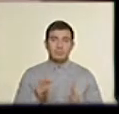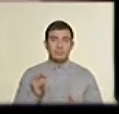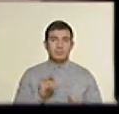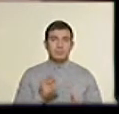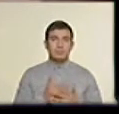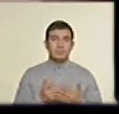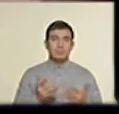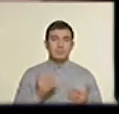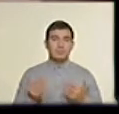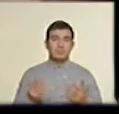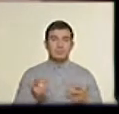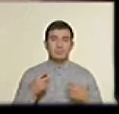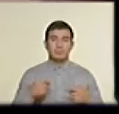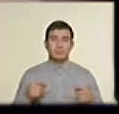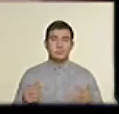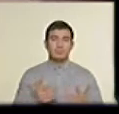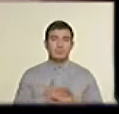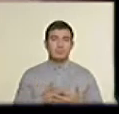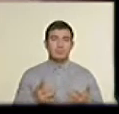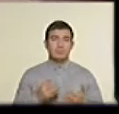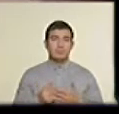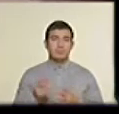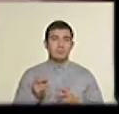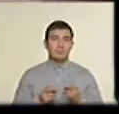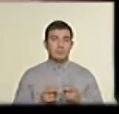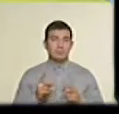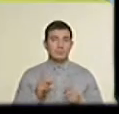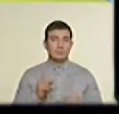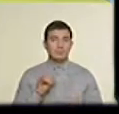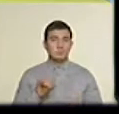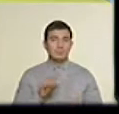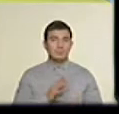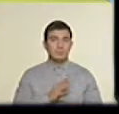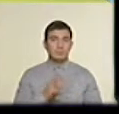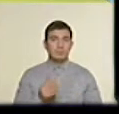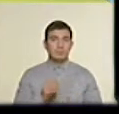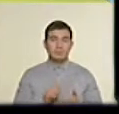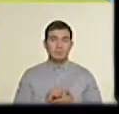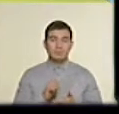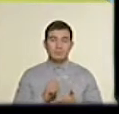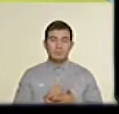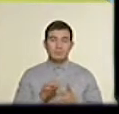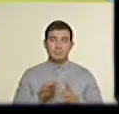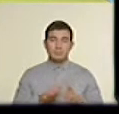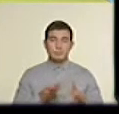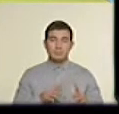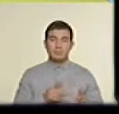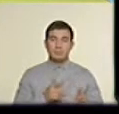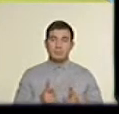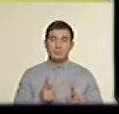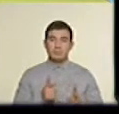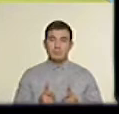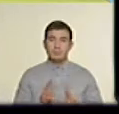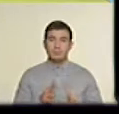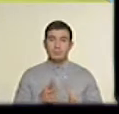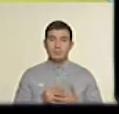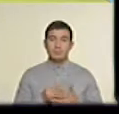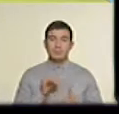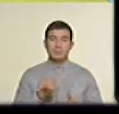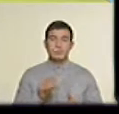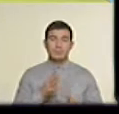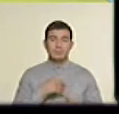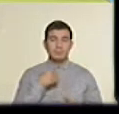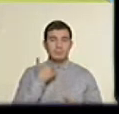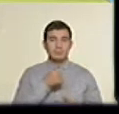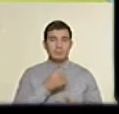va boshqa matbuotchilik korxonasi bo'lgan nashriyot va bosmaxonalarda tayyorlanadi va so'nggi yillarda mana